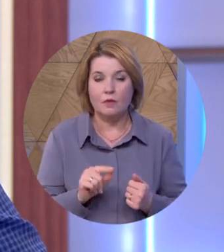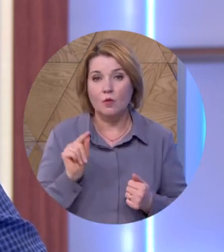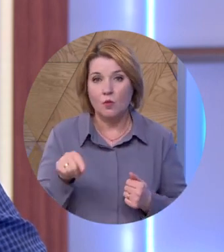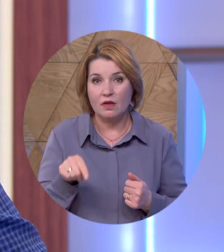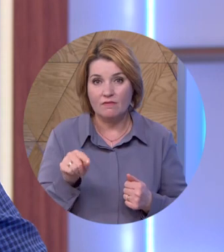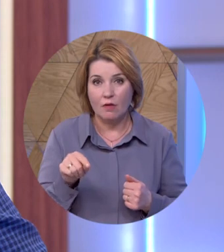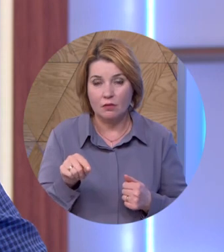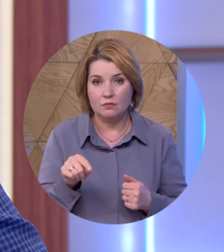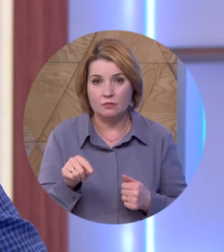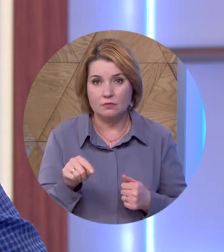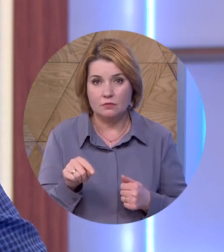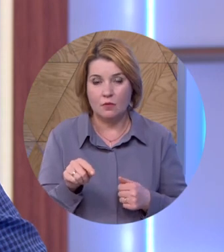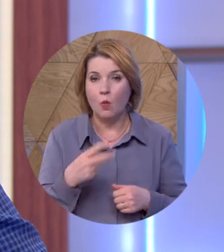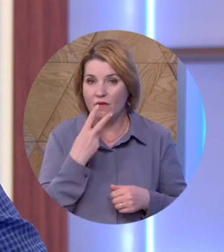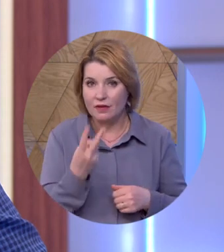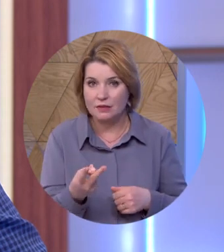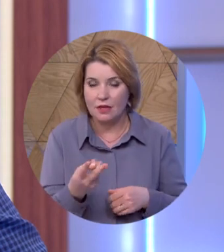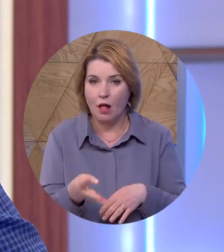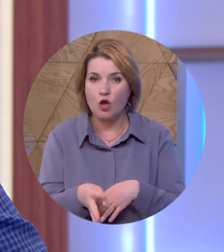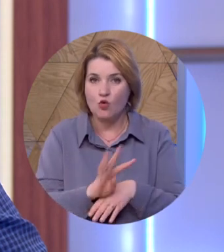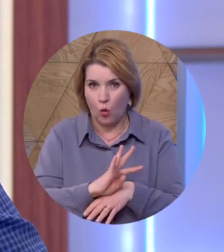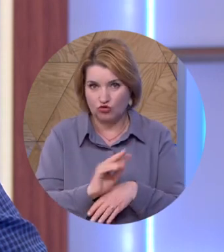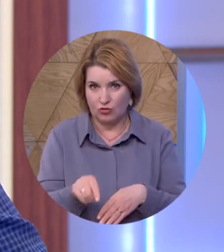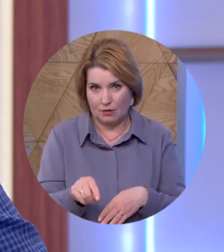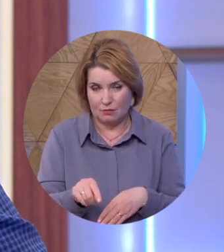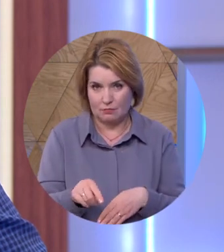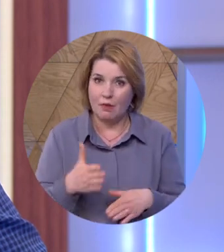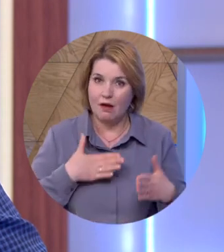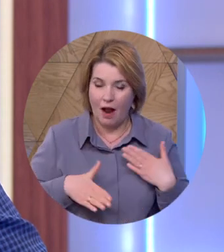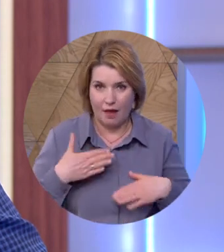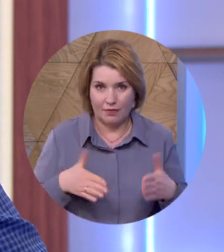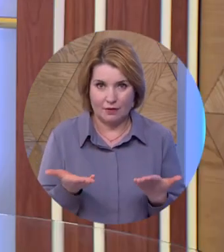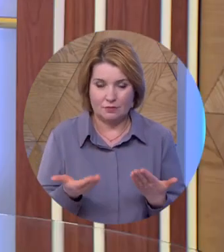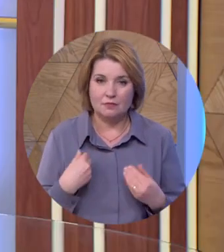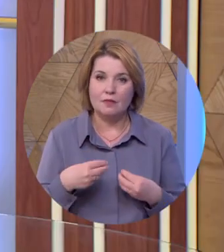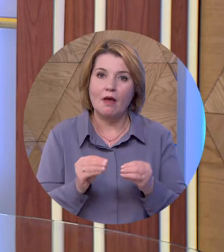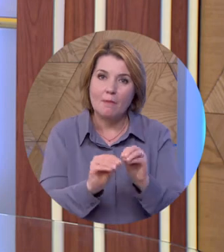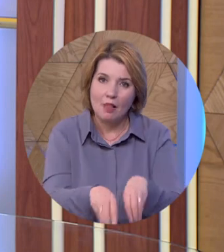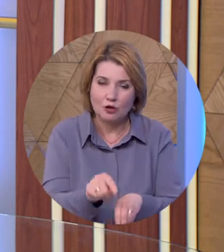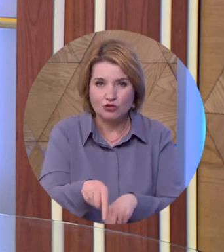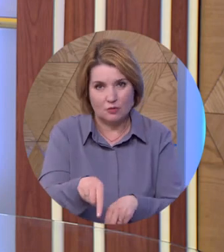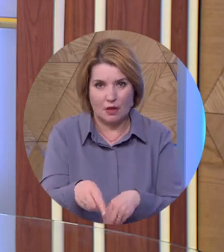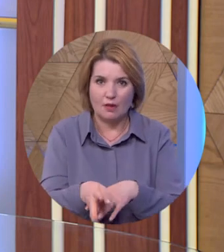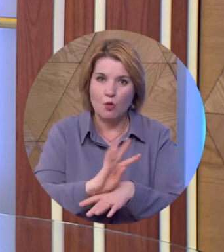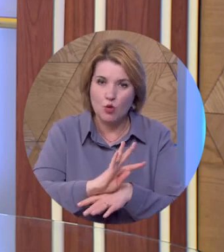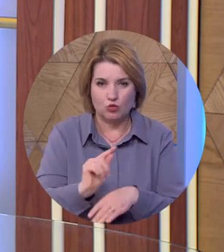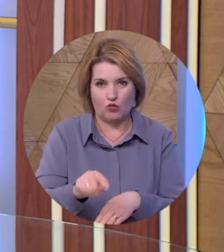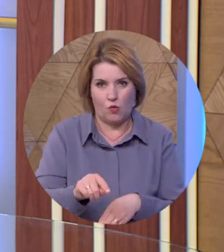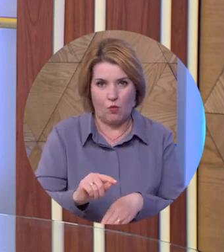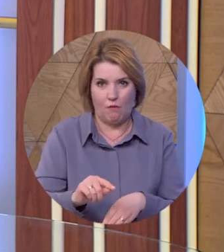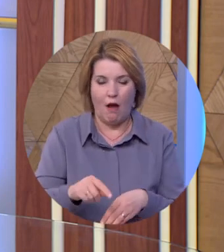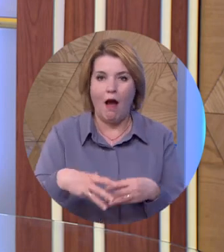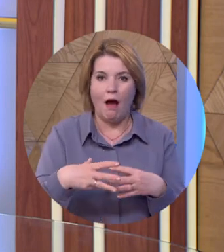Ёжик. Увидела ёжика радость, правда? Быстренько положила ему морковочку, банан, ну, то,